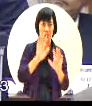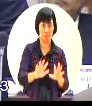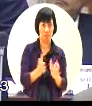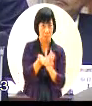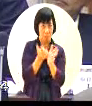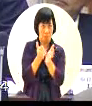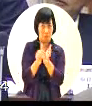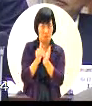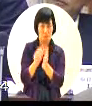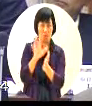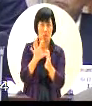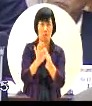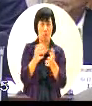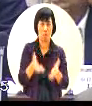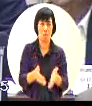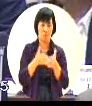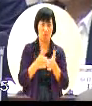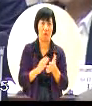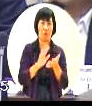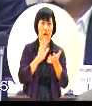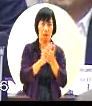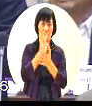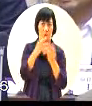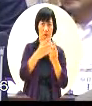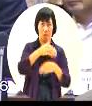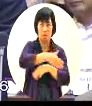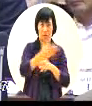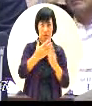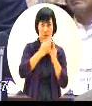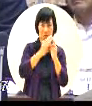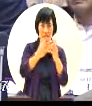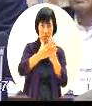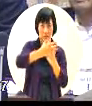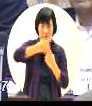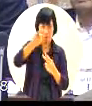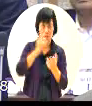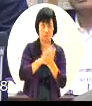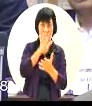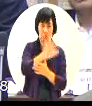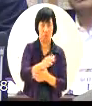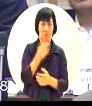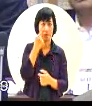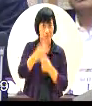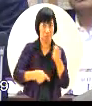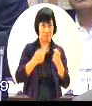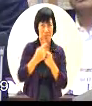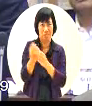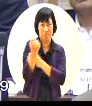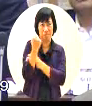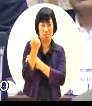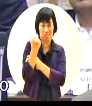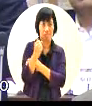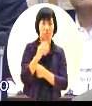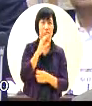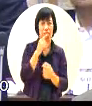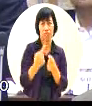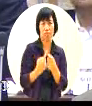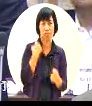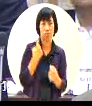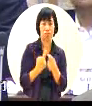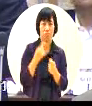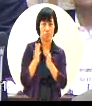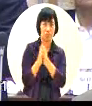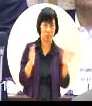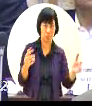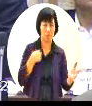重要吼。啊，伫改建了以后啊，经过一年努力吼，伫、去年中间，阮有叫报